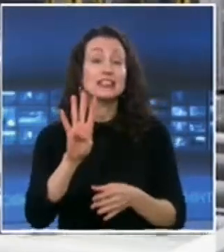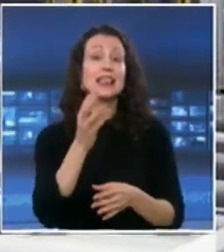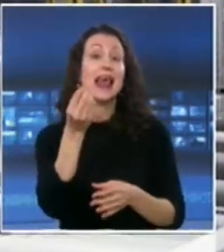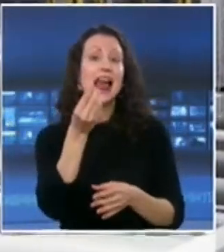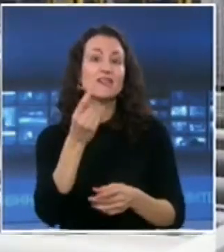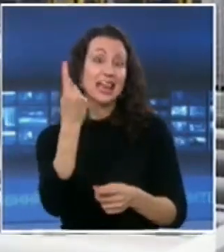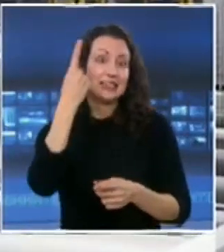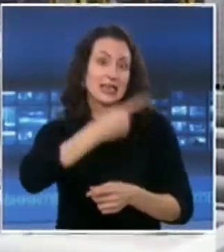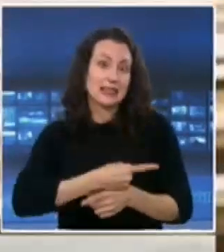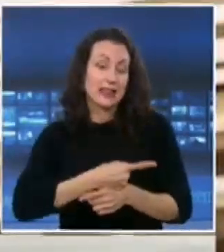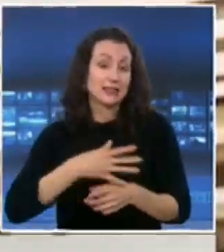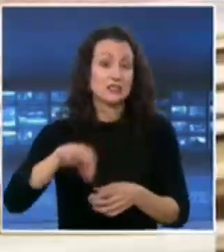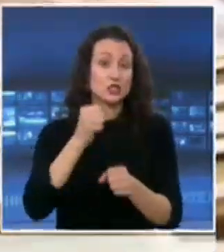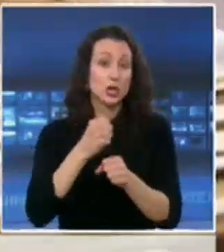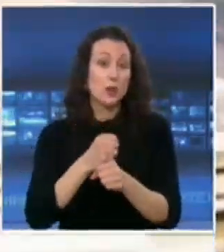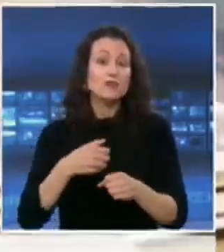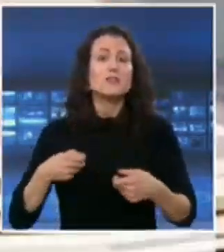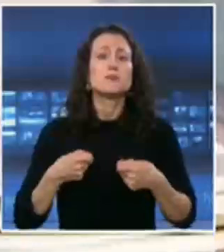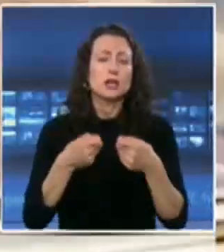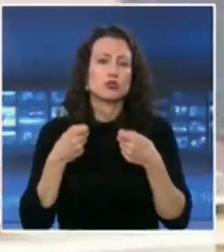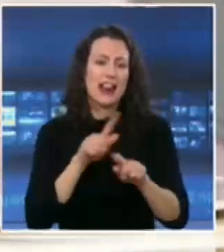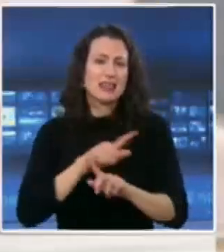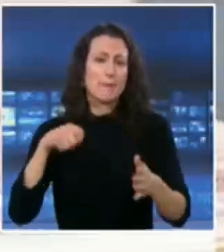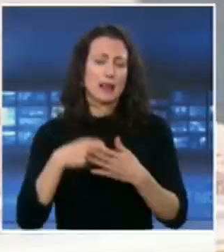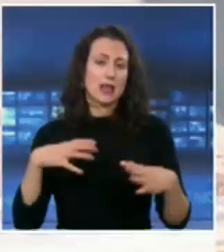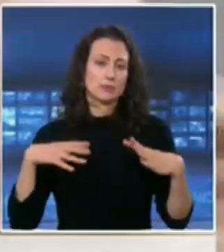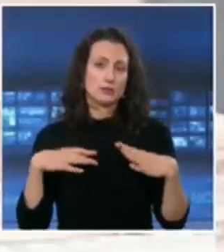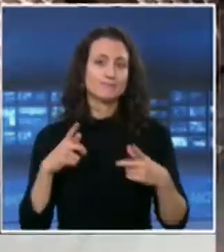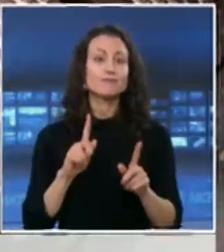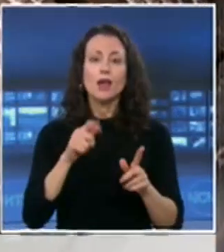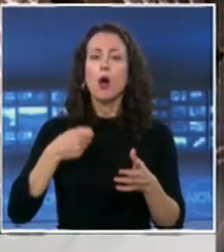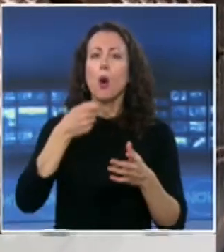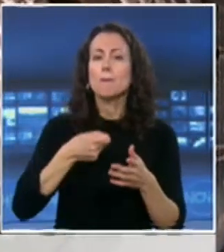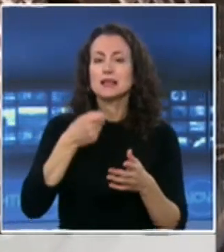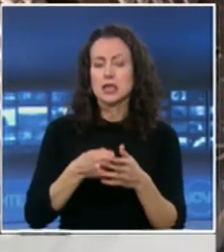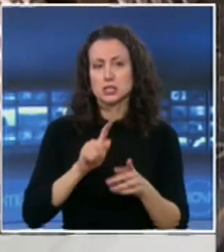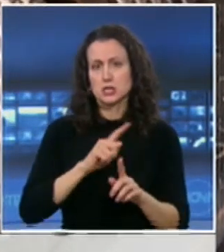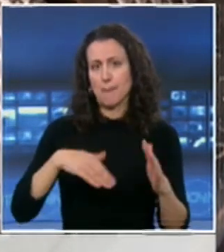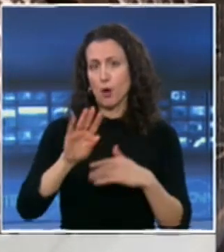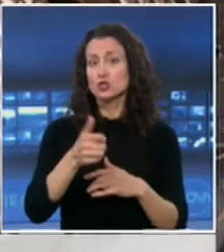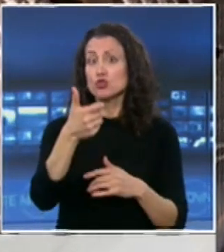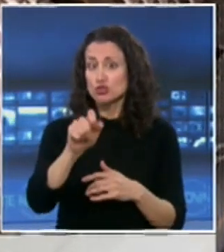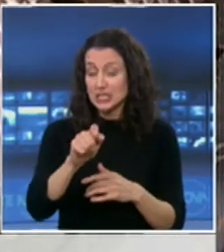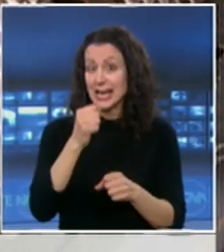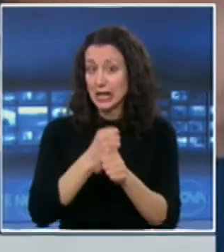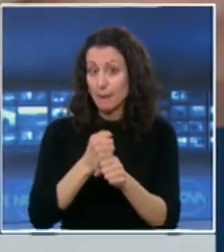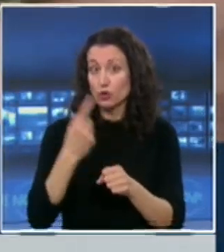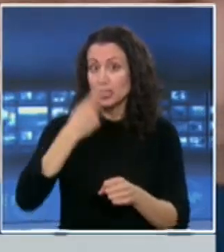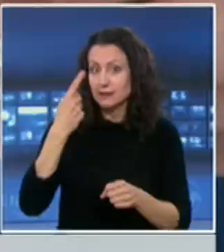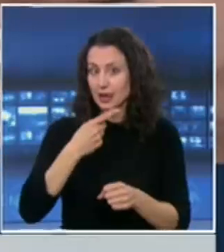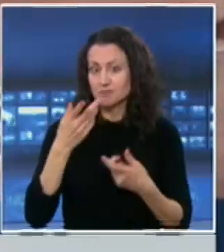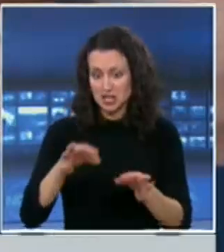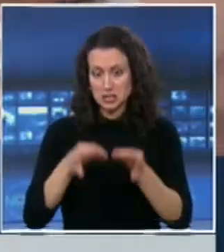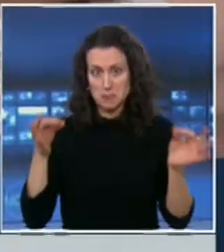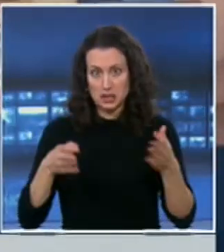неплатен отпуск. Предвижда се правото на компенсации да е за не повече от 60 работни дни. Мярката ще подпомогне над